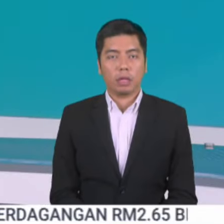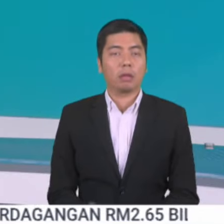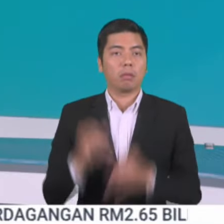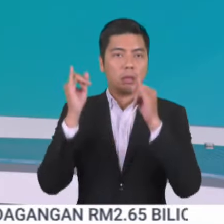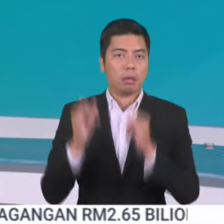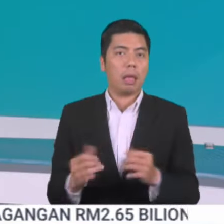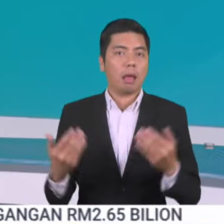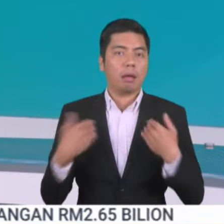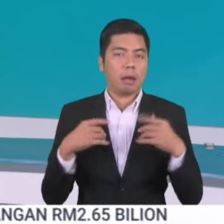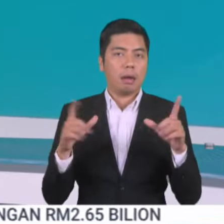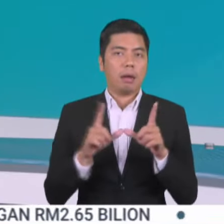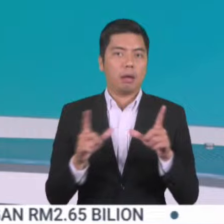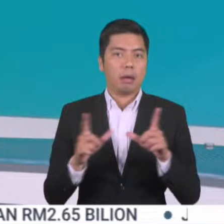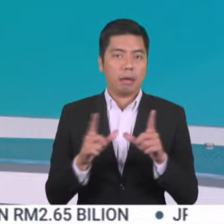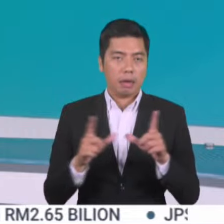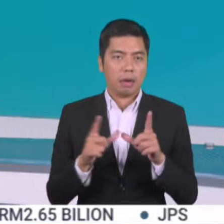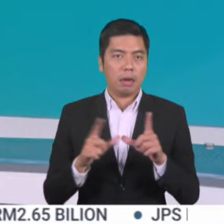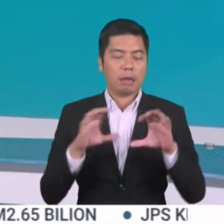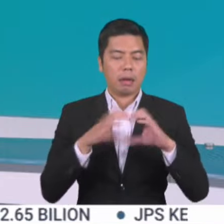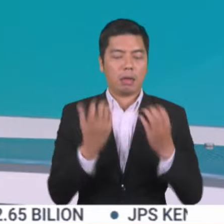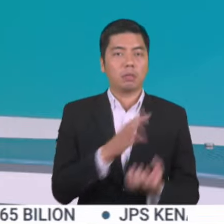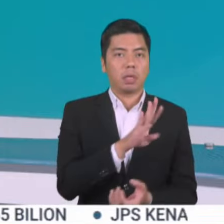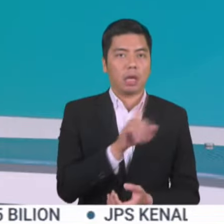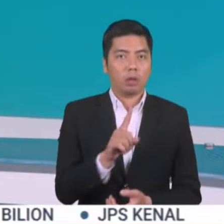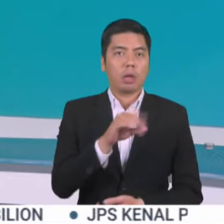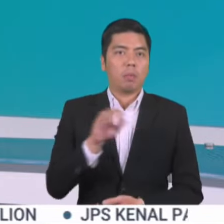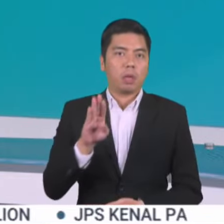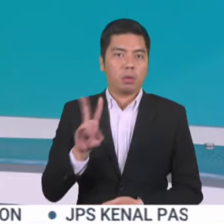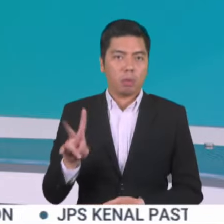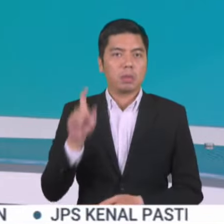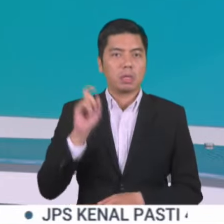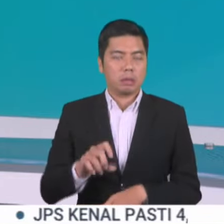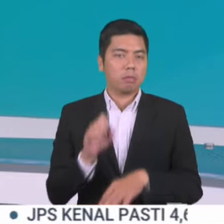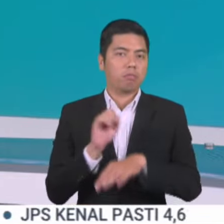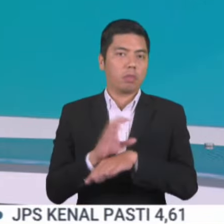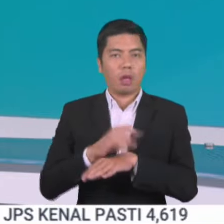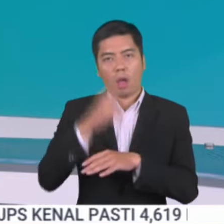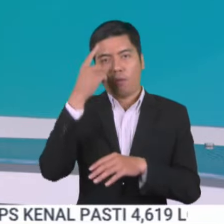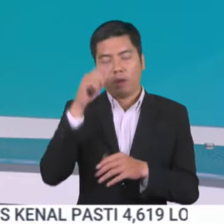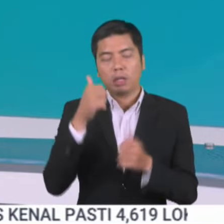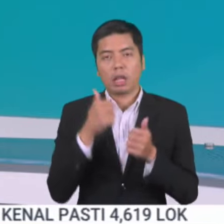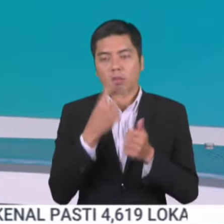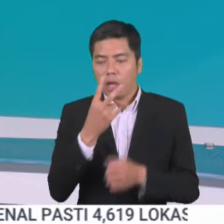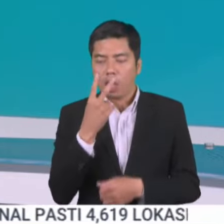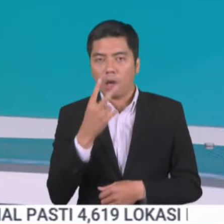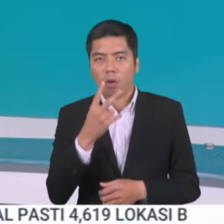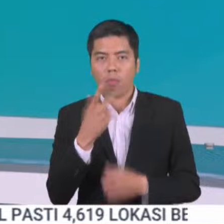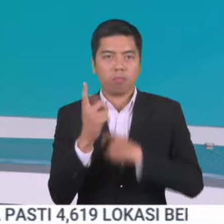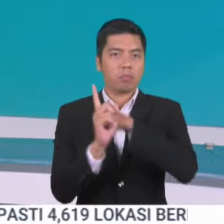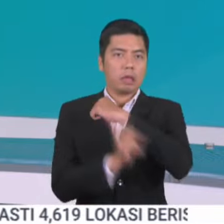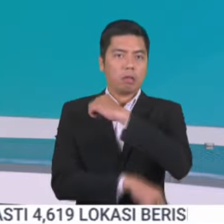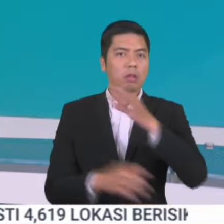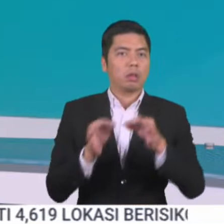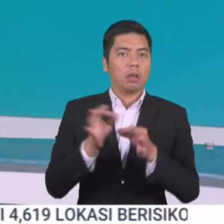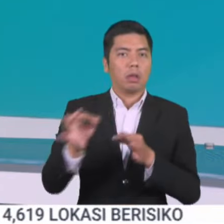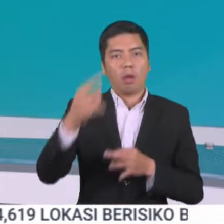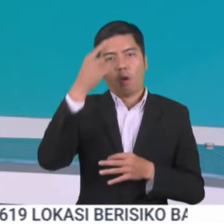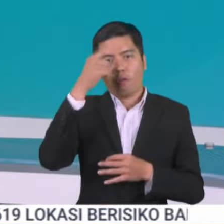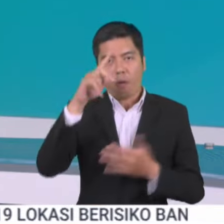Individu yang memiliki lesen memandu kelas B1 dan B2 dinasihati menyemak dan selesaikan saman tertunggak